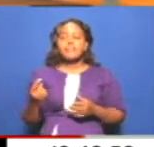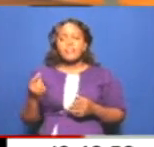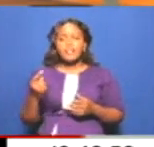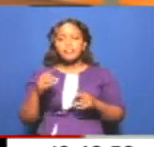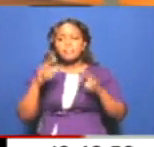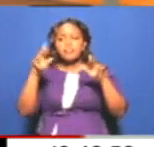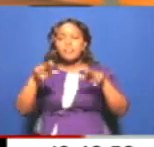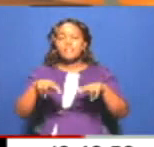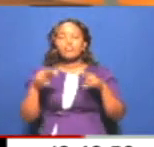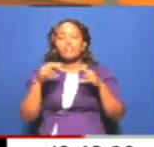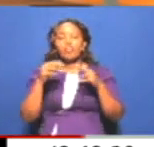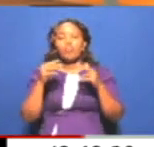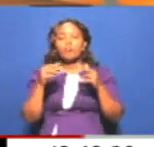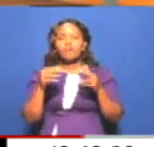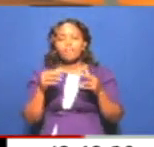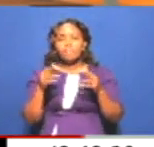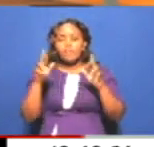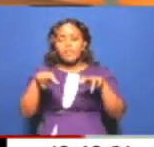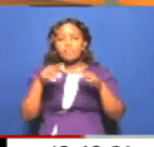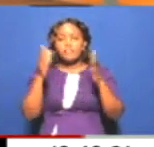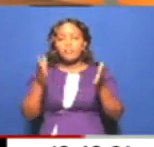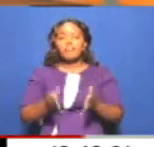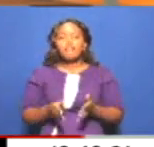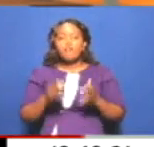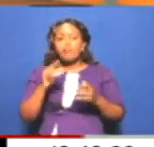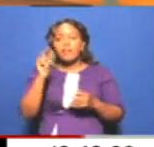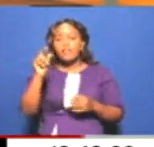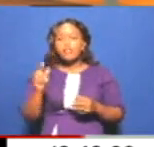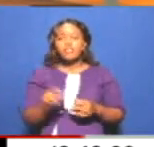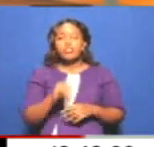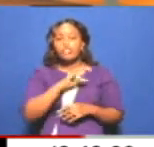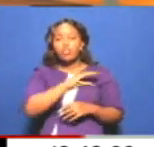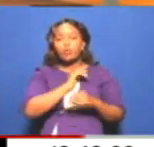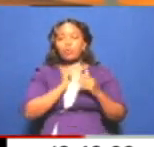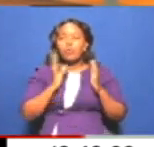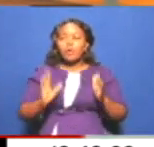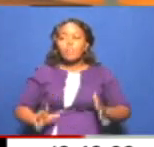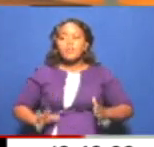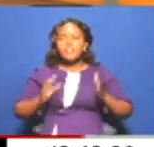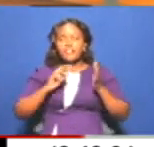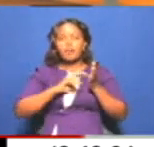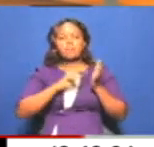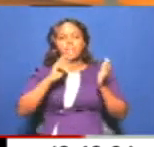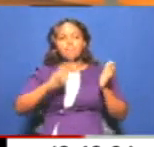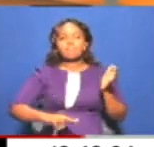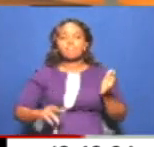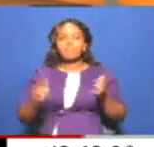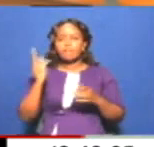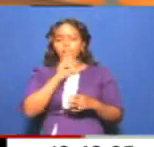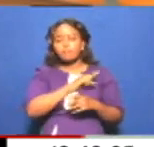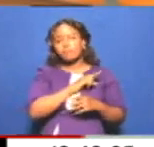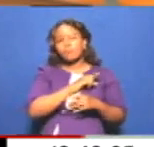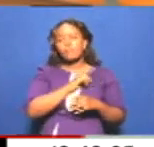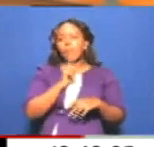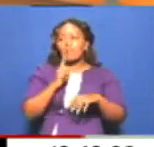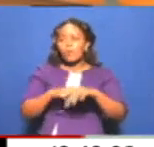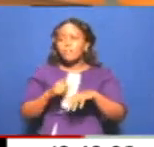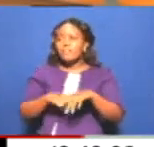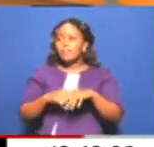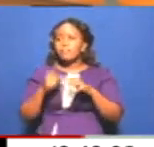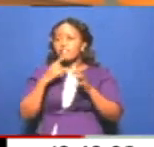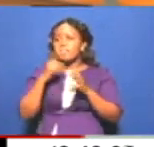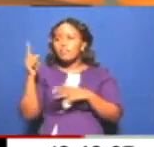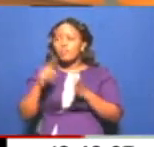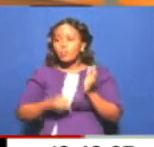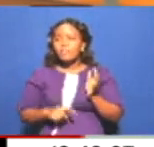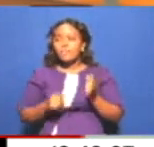amejiuzulu. Anafahamika kama George Natembeya. Na pindi tu aliposema kwamba amevua zile